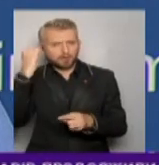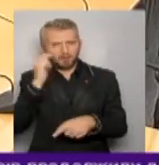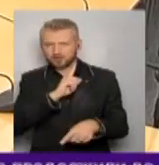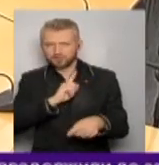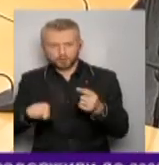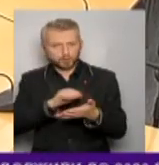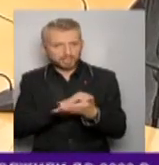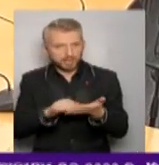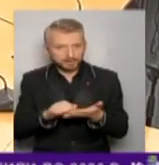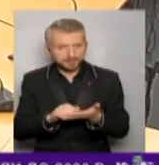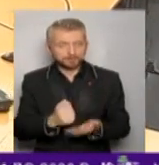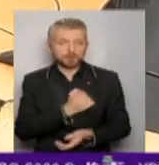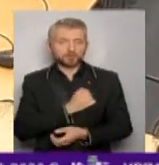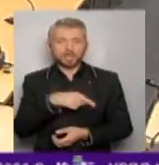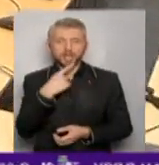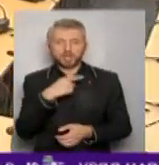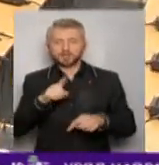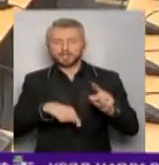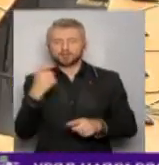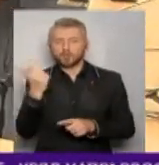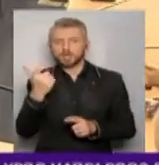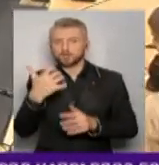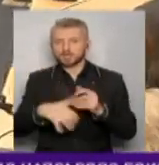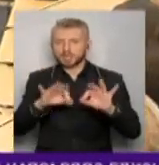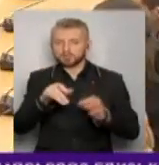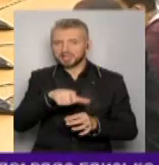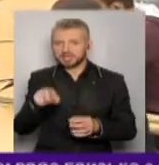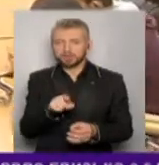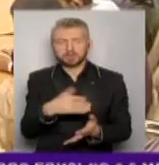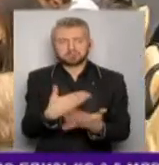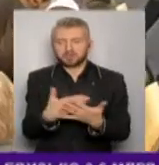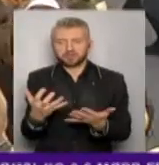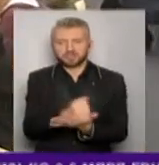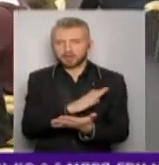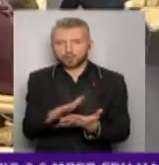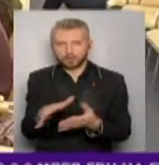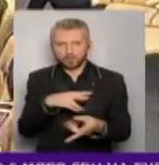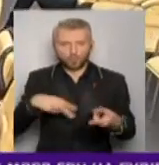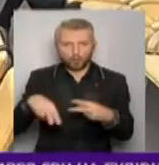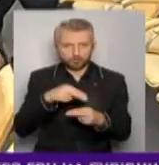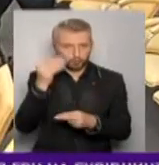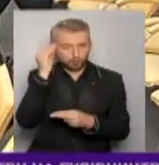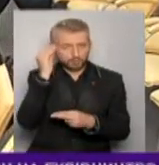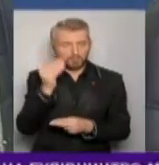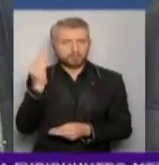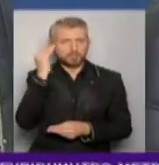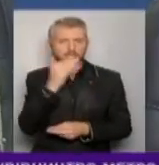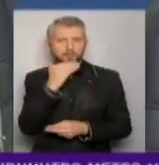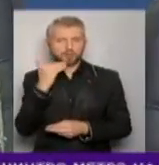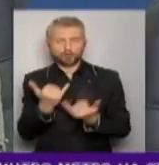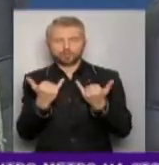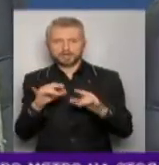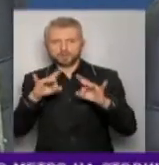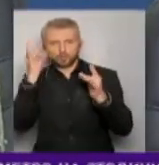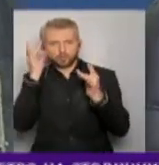стирається. На жаль, каже Нікіта, у рідному Харкові серед митців він майже не знаходить однодумців. Позиція багатьох сучасних культурних